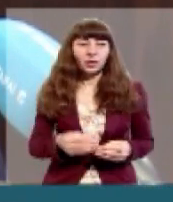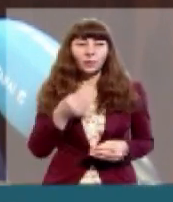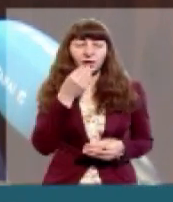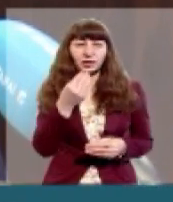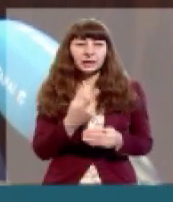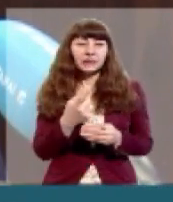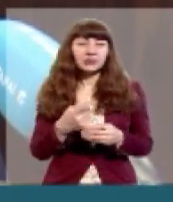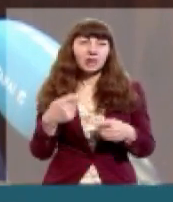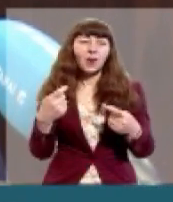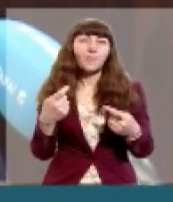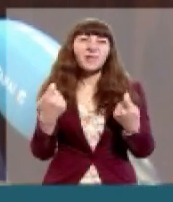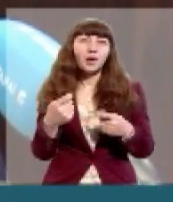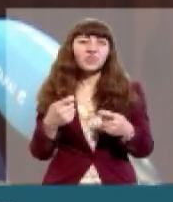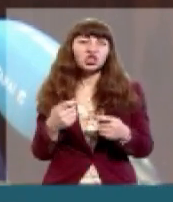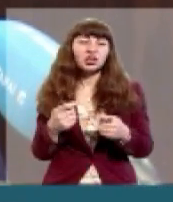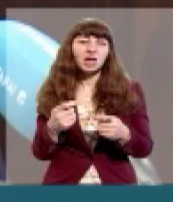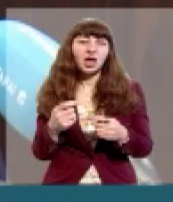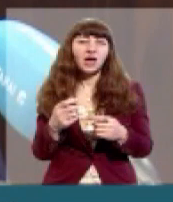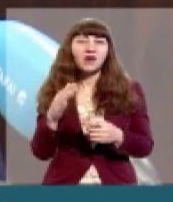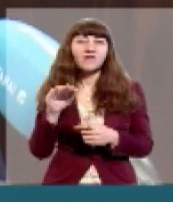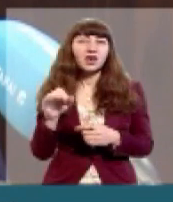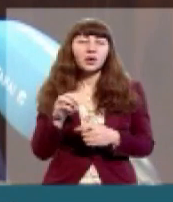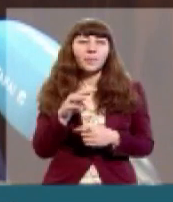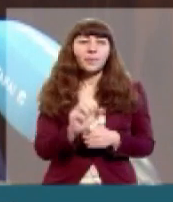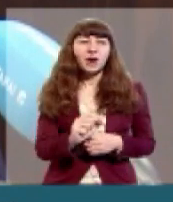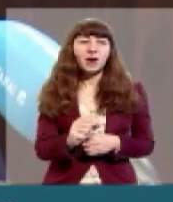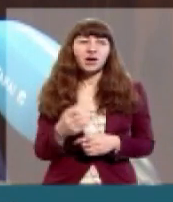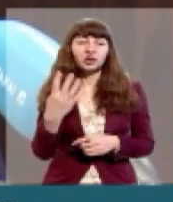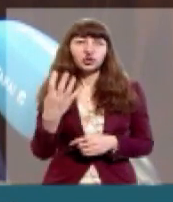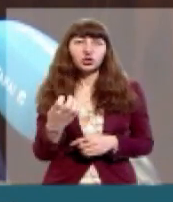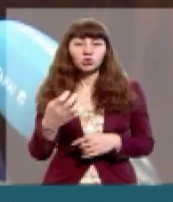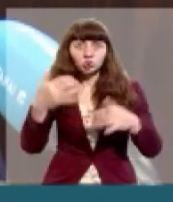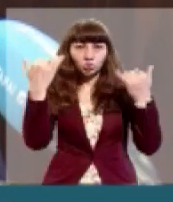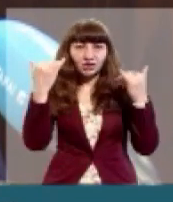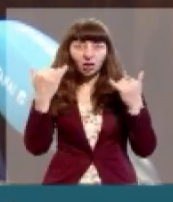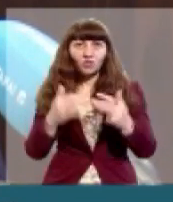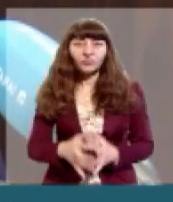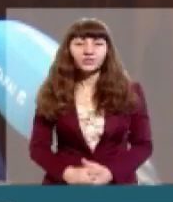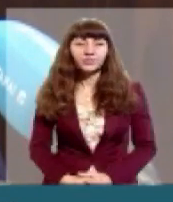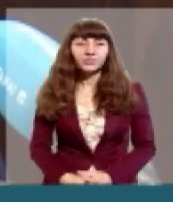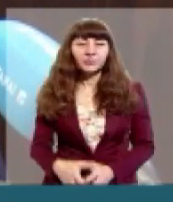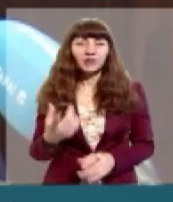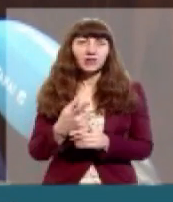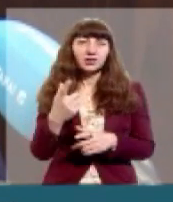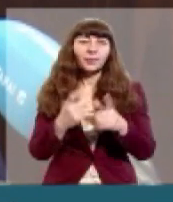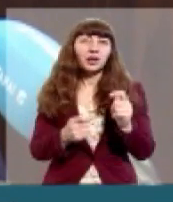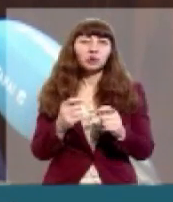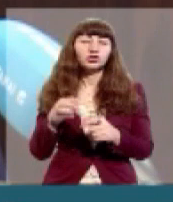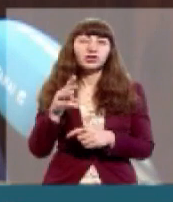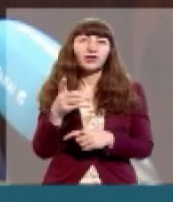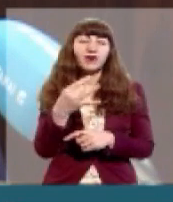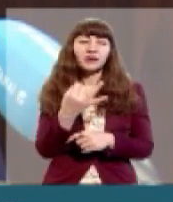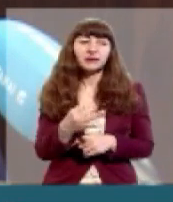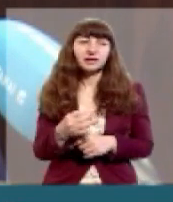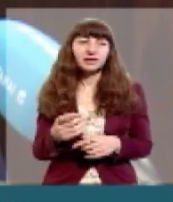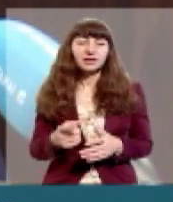продукции, это промышленная ферма. Промышленная ферма считается от 400 голов. Это молочно-товарная.